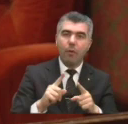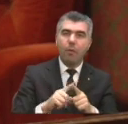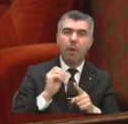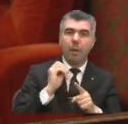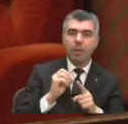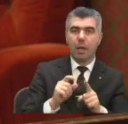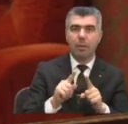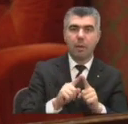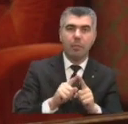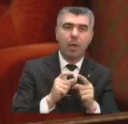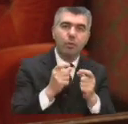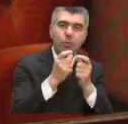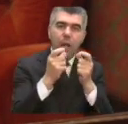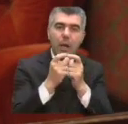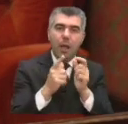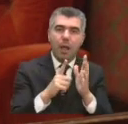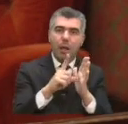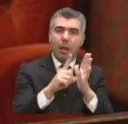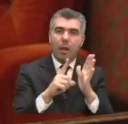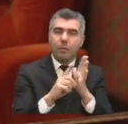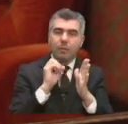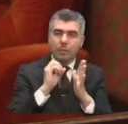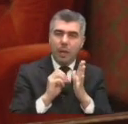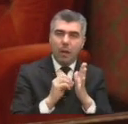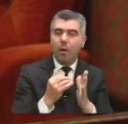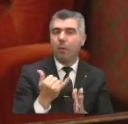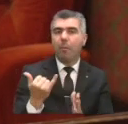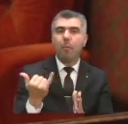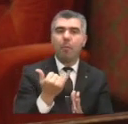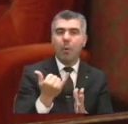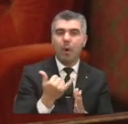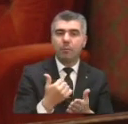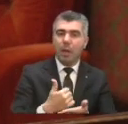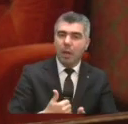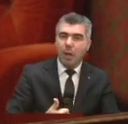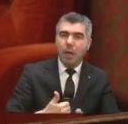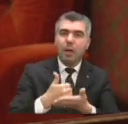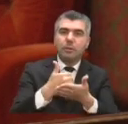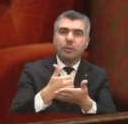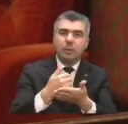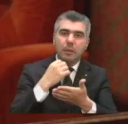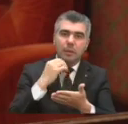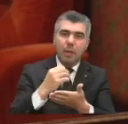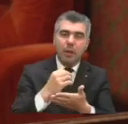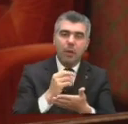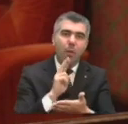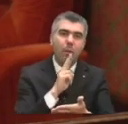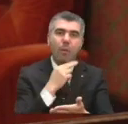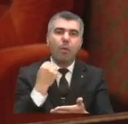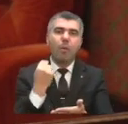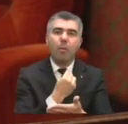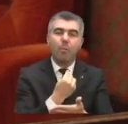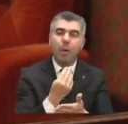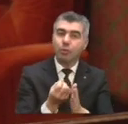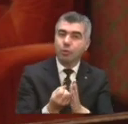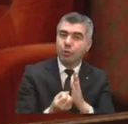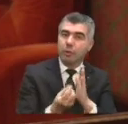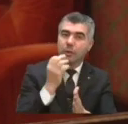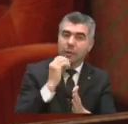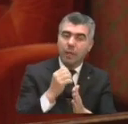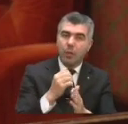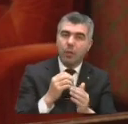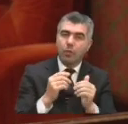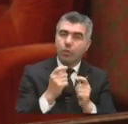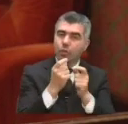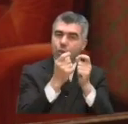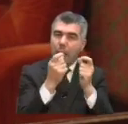تابع لميثاق الاستثمار الذي يهم يعني المساهمه الاستثماريه للدوله، وهذه مختلفه بالنسبه للمقاولات